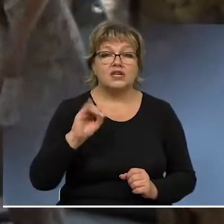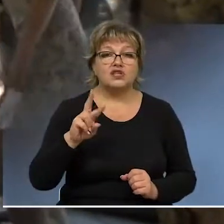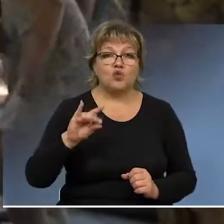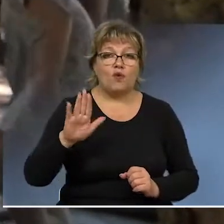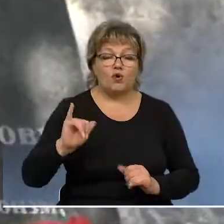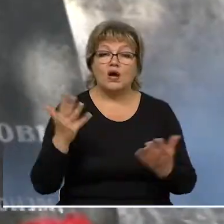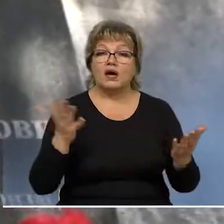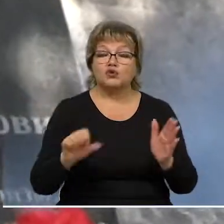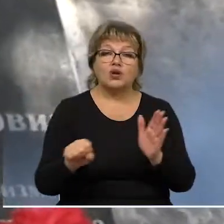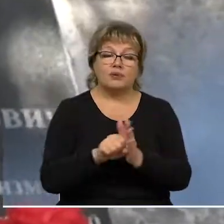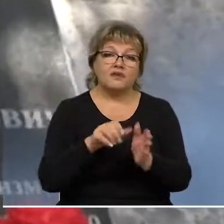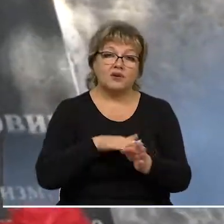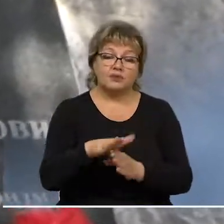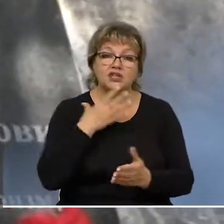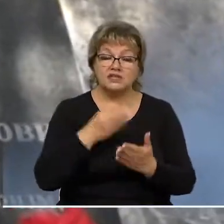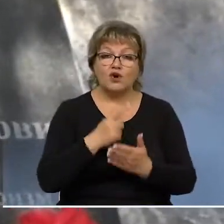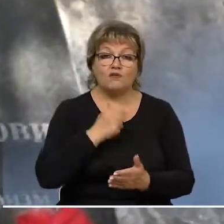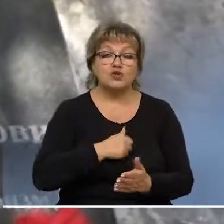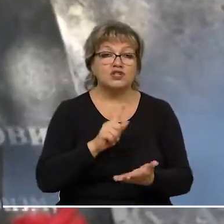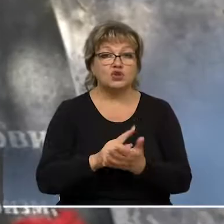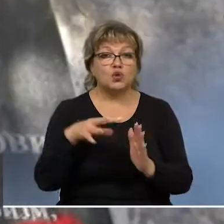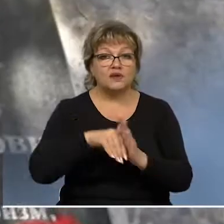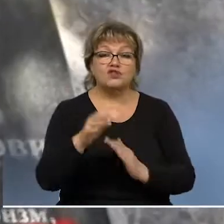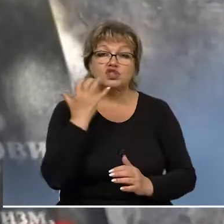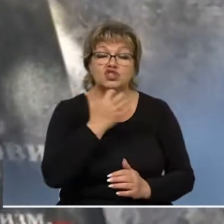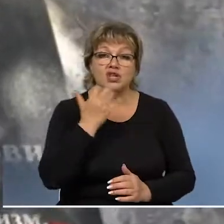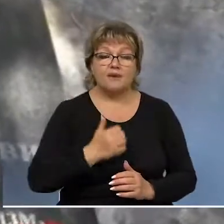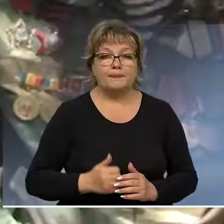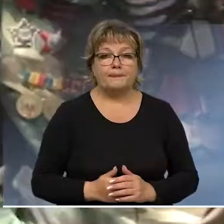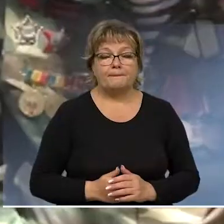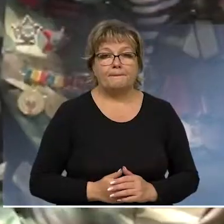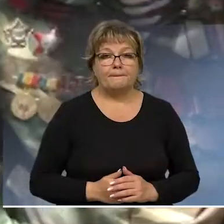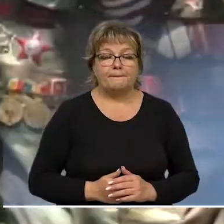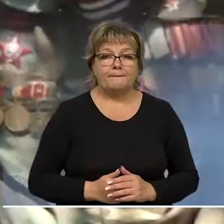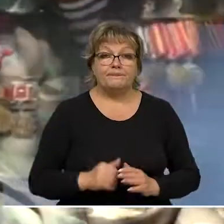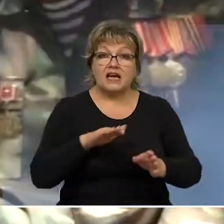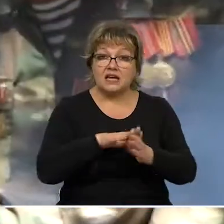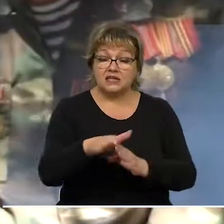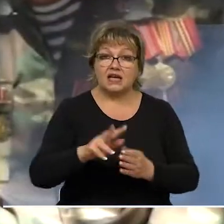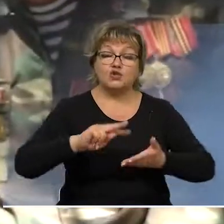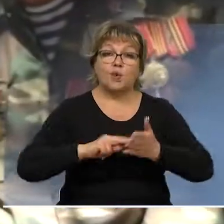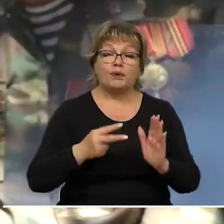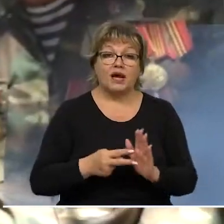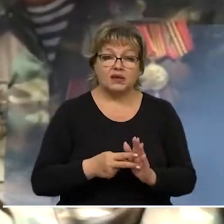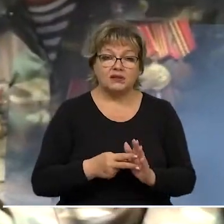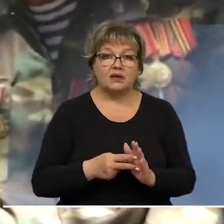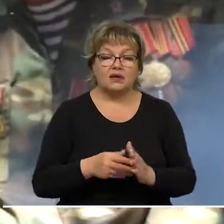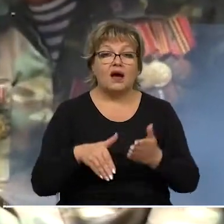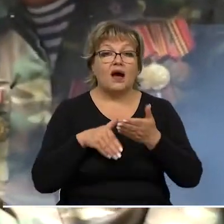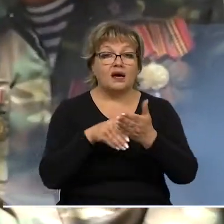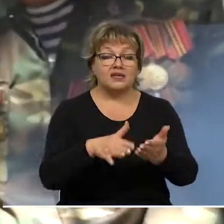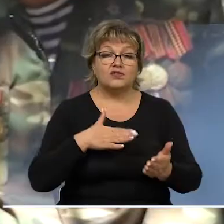игорь владимирович я пскову который погиб выполняя свой воинский долг чечне реализацию проекта